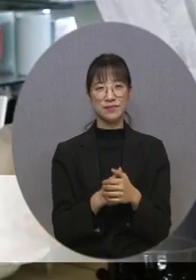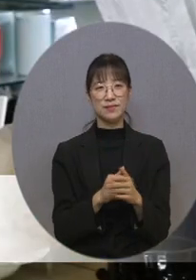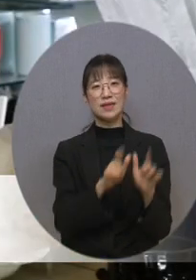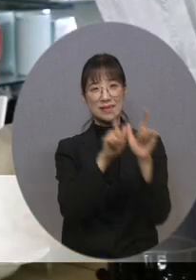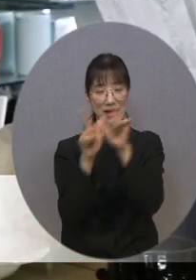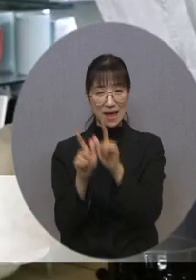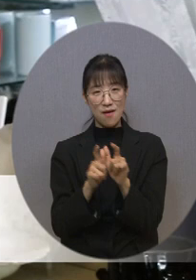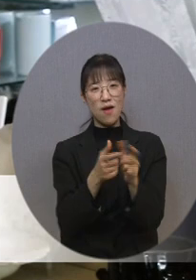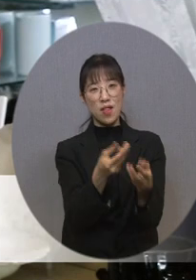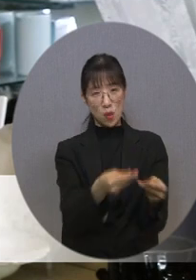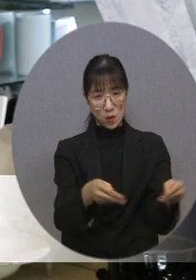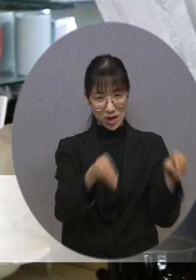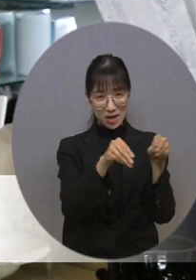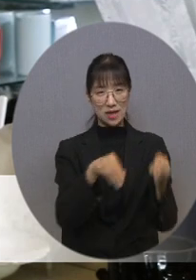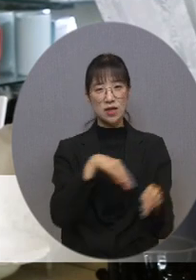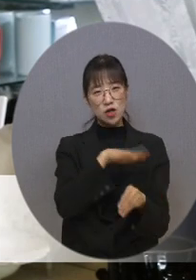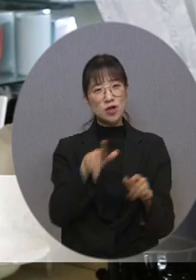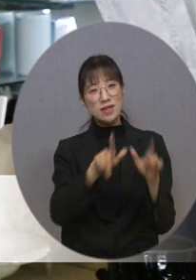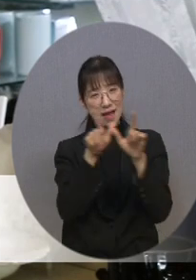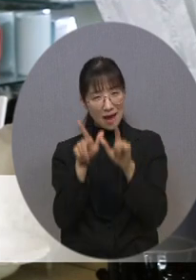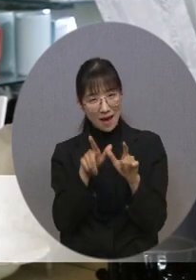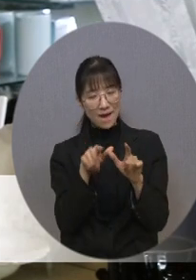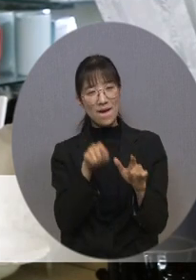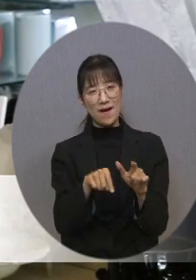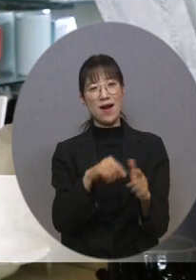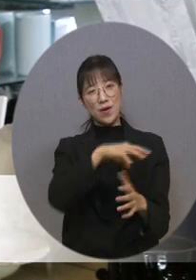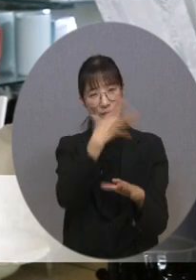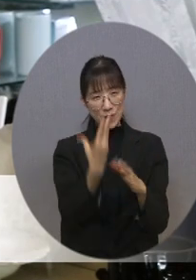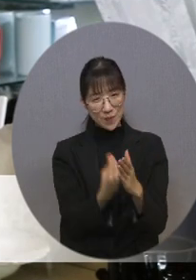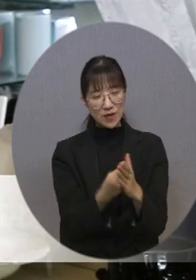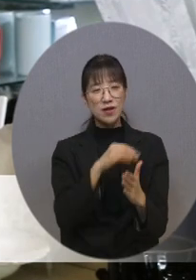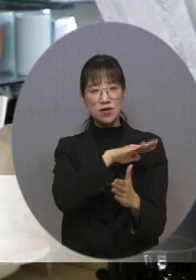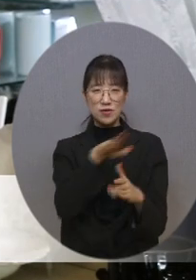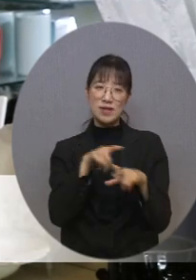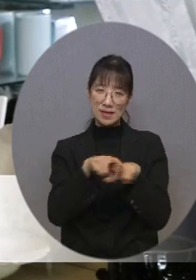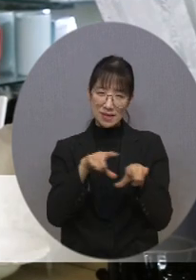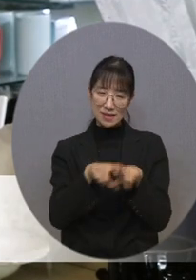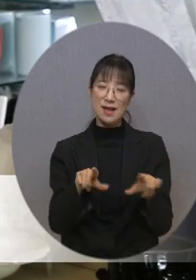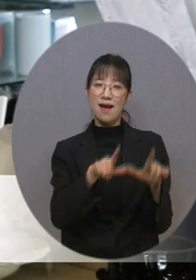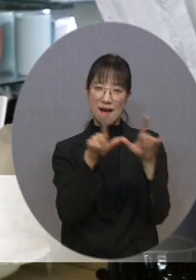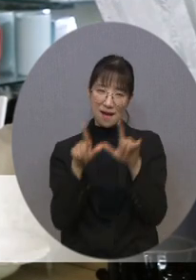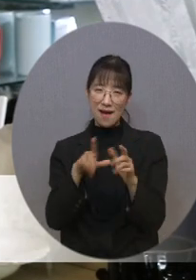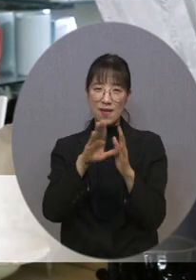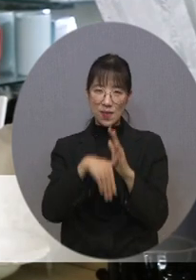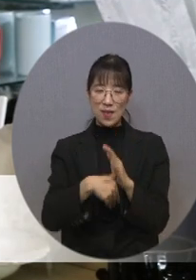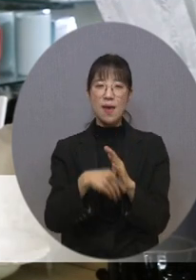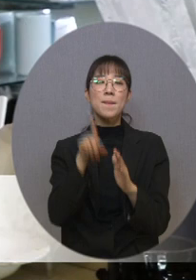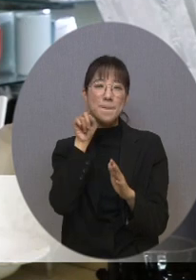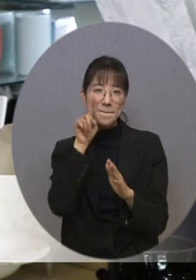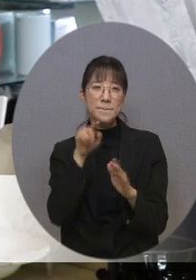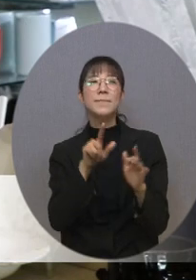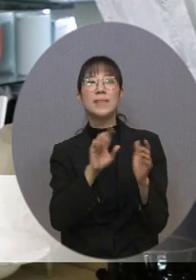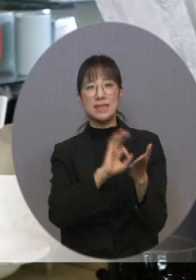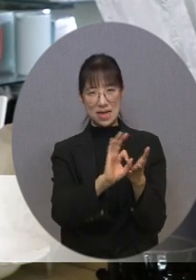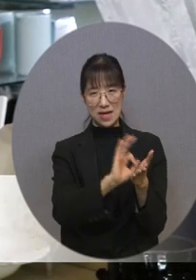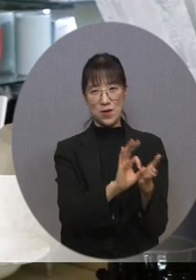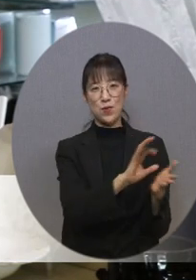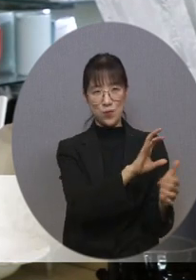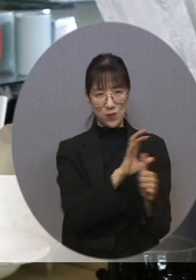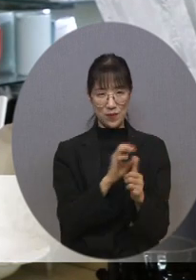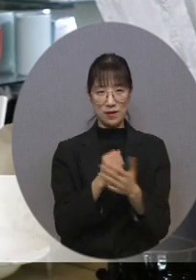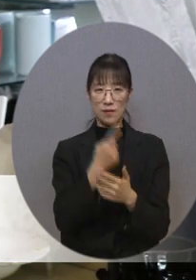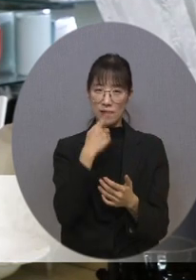생활 도자기는 생활 속에 스며들어 우리의 일상 안에서 매일 사용하는 것입니다.